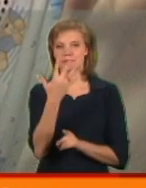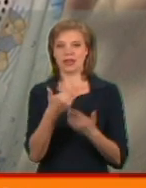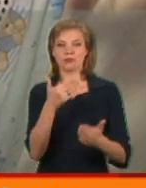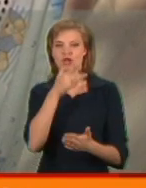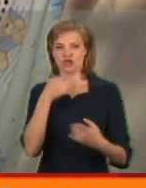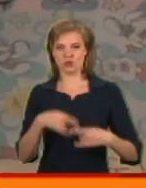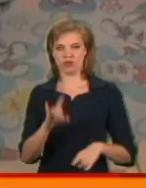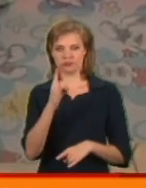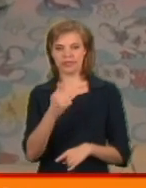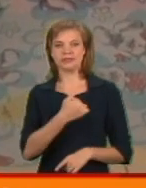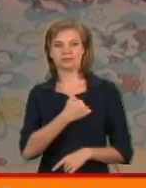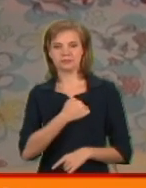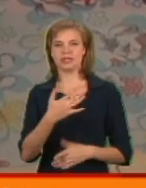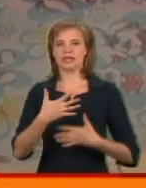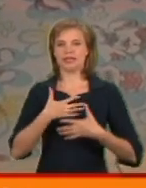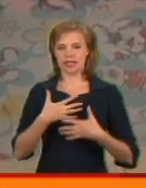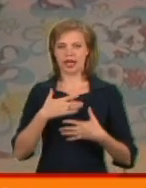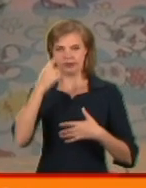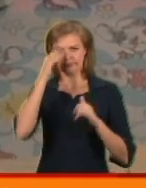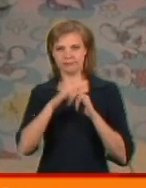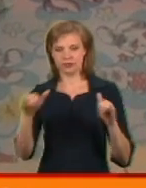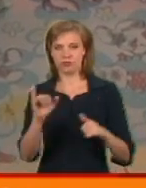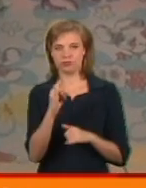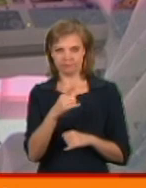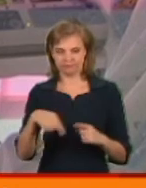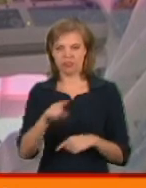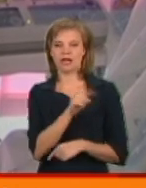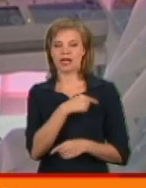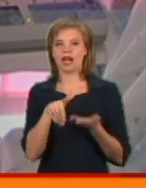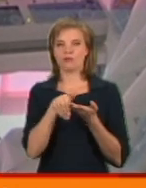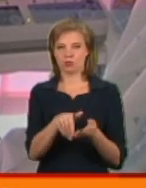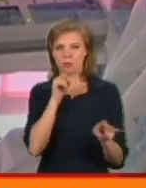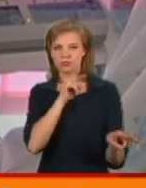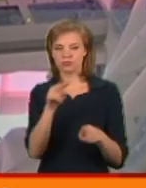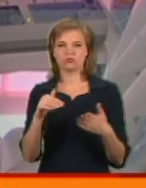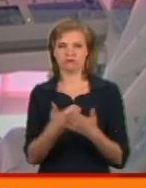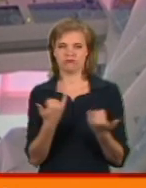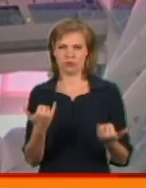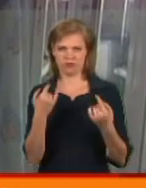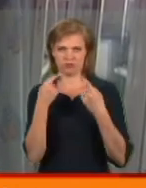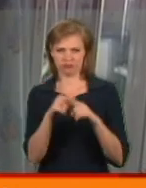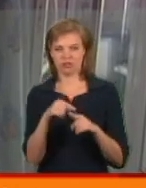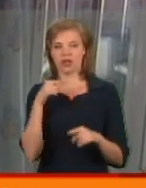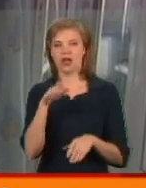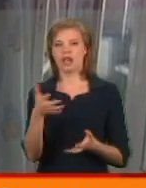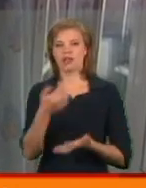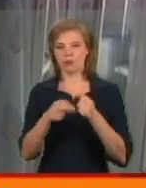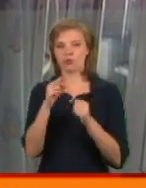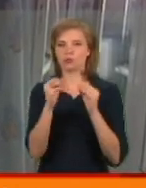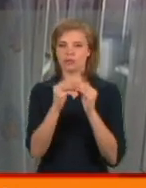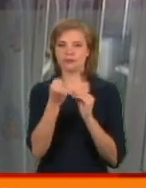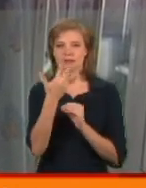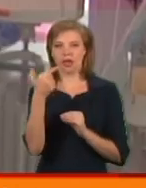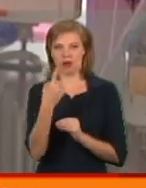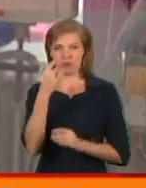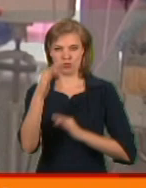народжених діток. За серцебиттям, диханням та розумовим розвитком крихіток лікарям допомагає стежити новітня апаратура. Немовляти набирають по 10-15